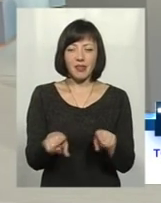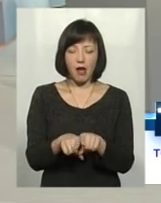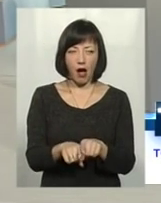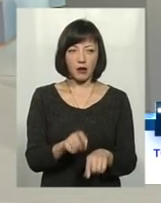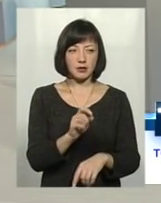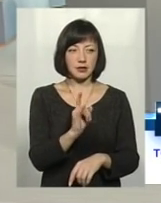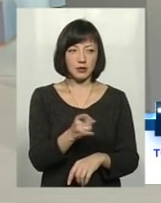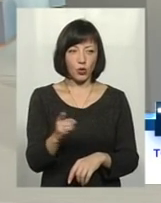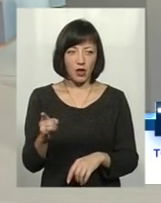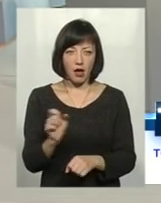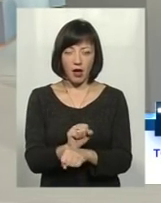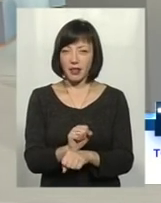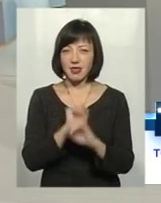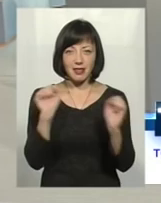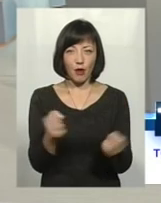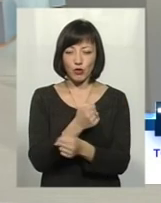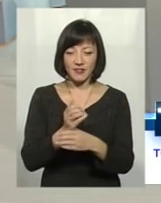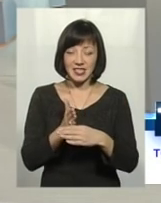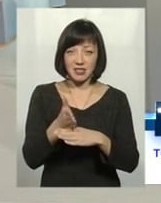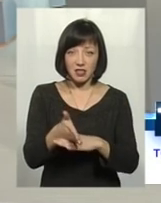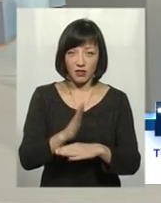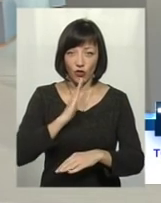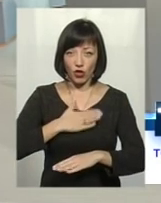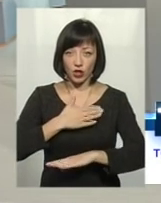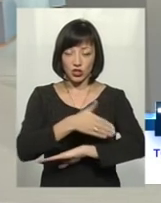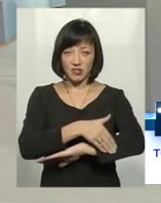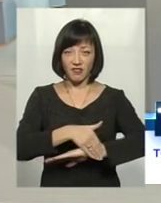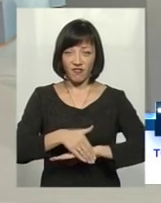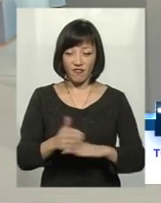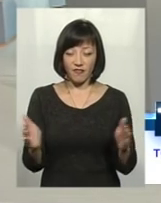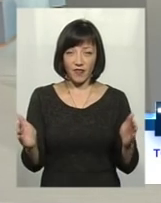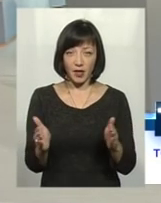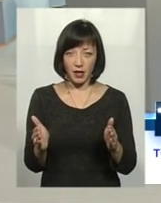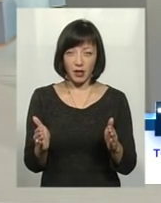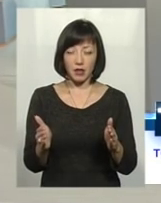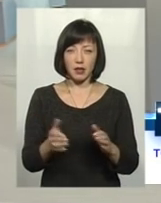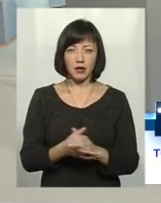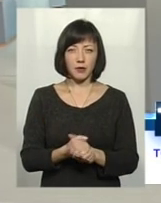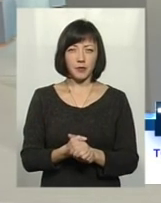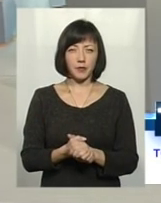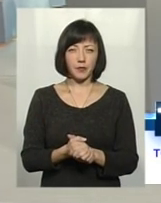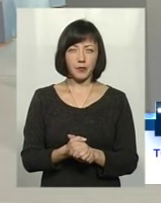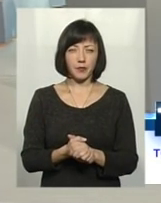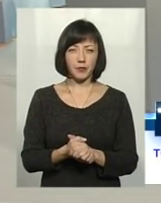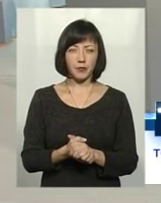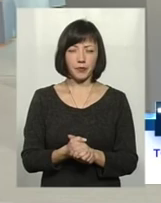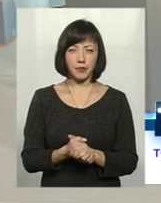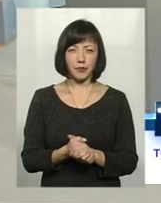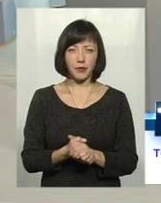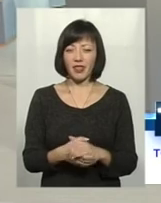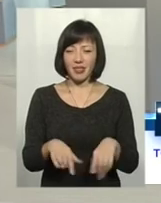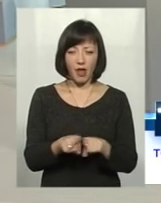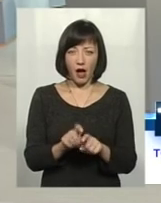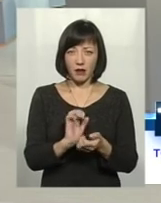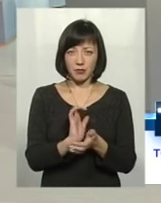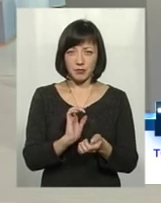неможливо заїхати в наш двір. Це тут Горького 4, Горького 6. Отут так понаставляють